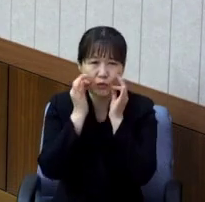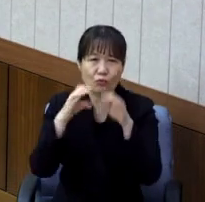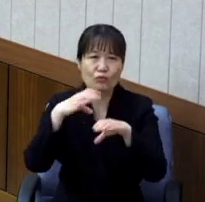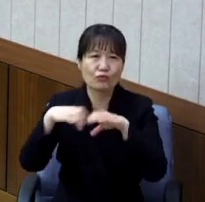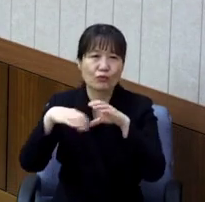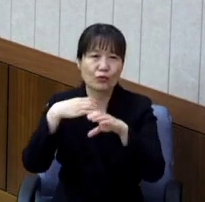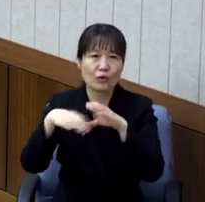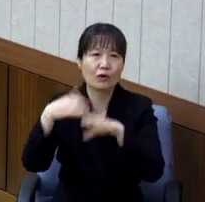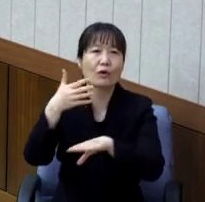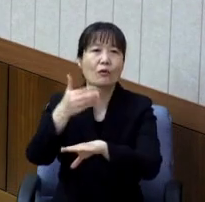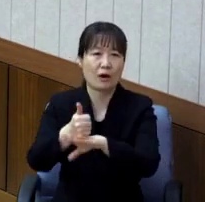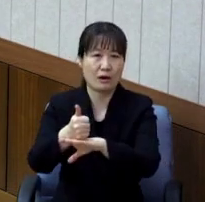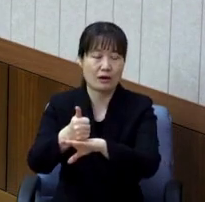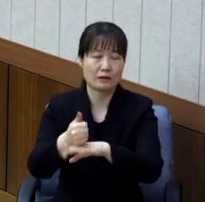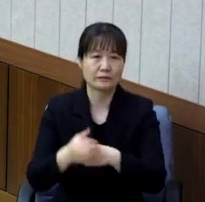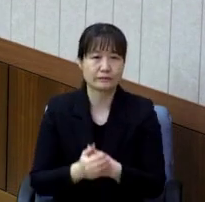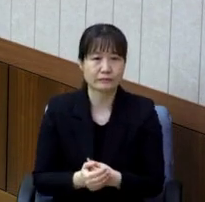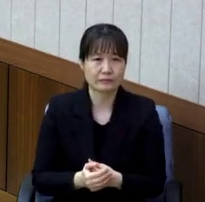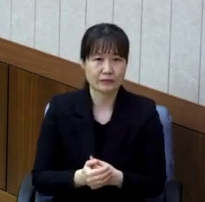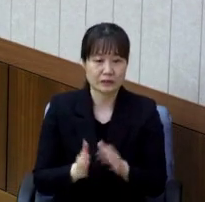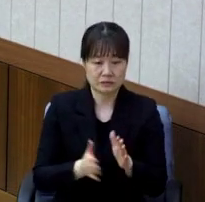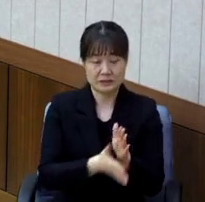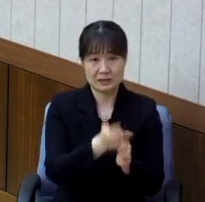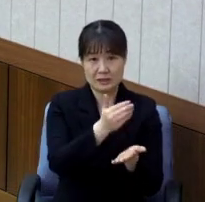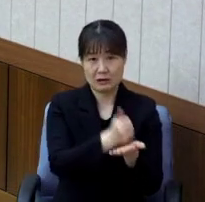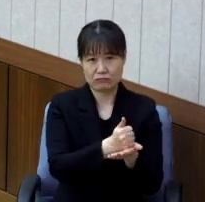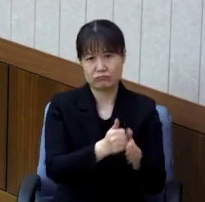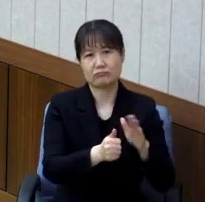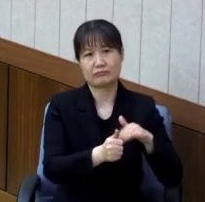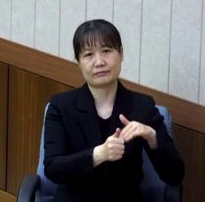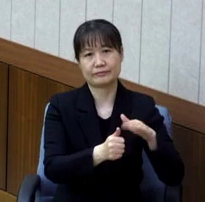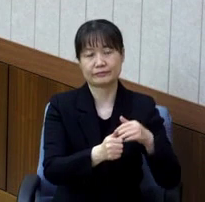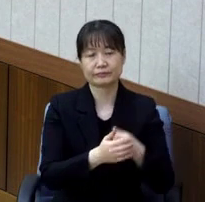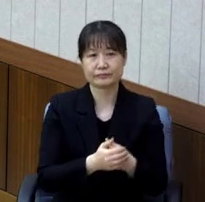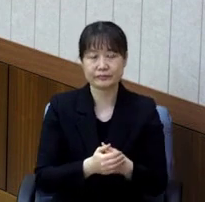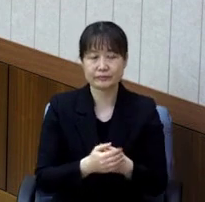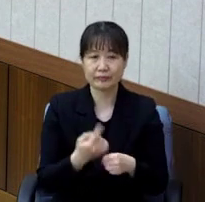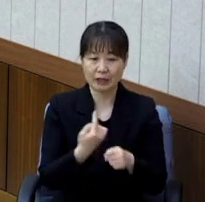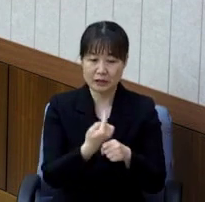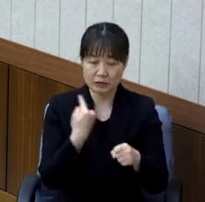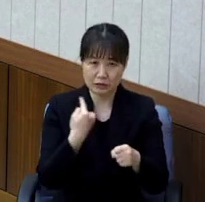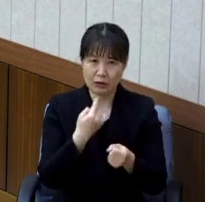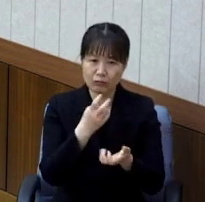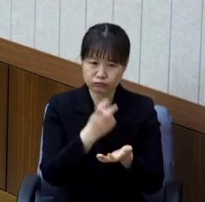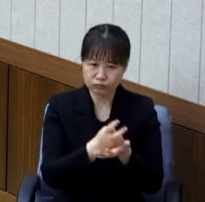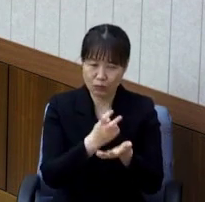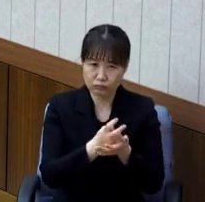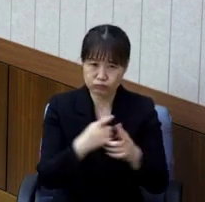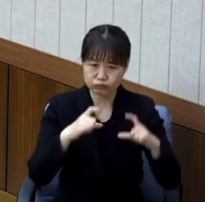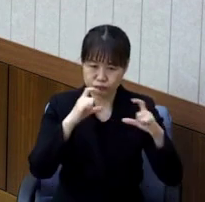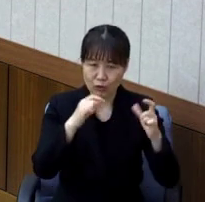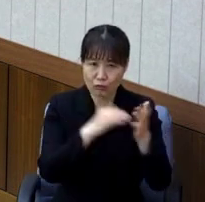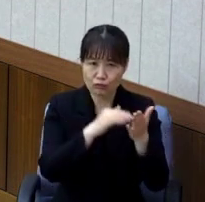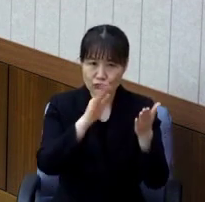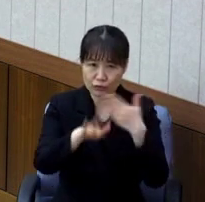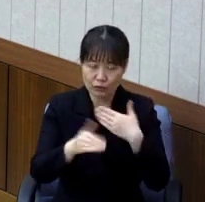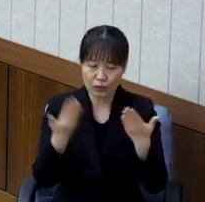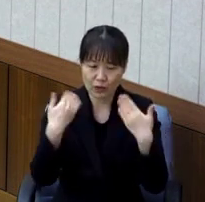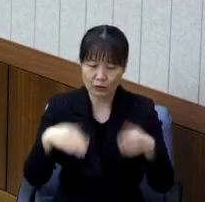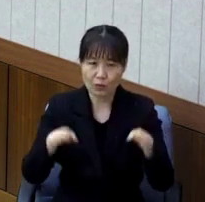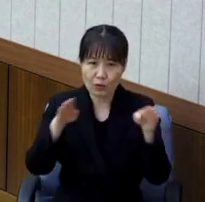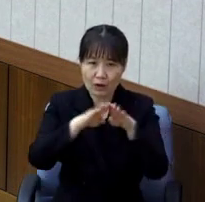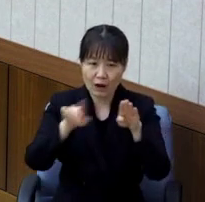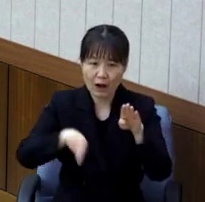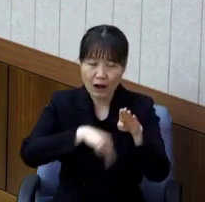결과물이라고 할 수 있겠습니다 김동훈 시장님 지난해 조례가 공포된 이후에도 우리시는 여전히 학교 시 시설